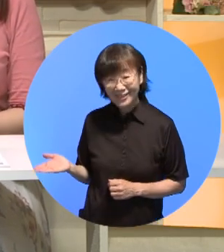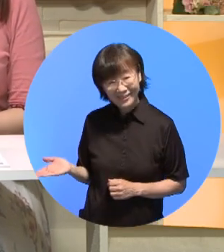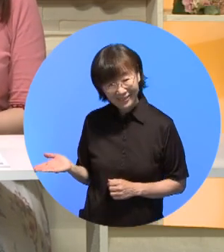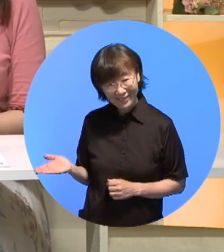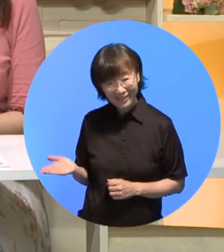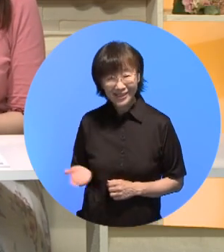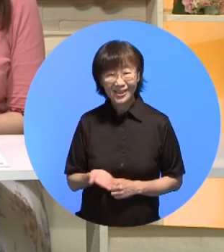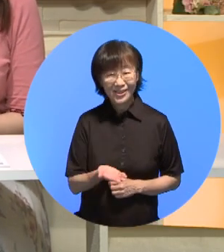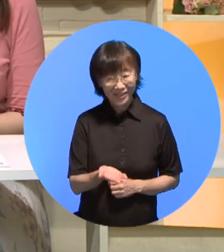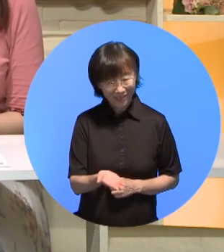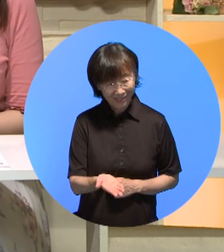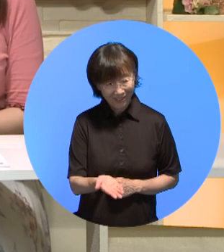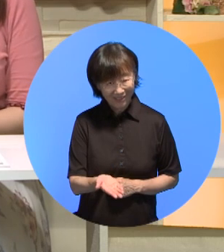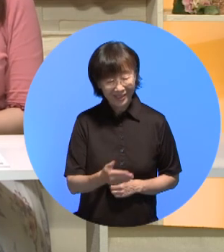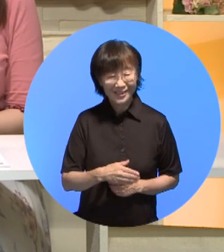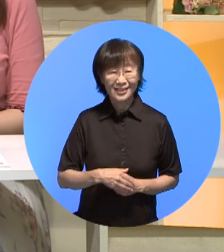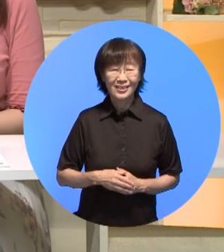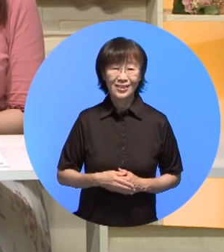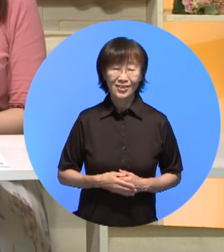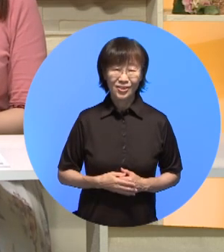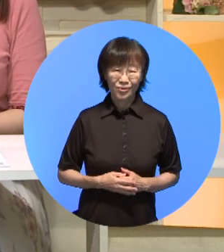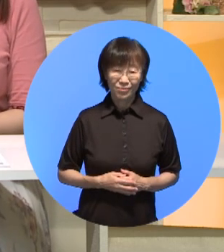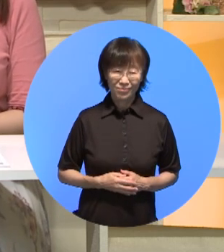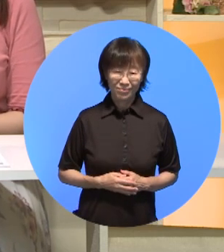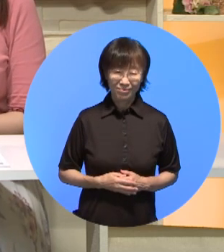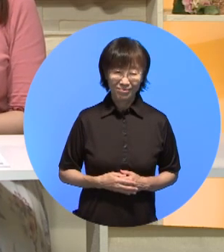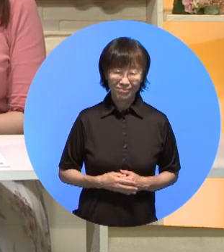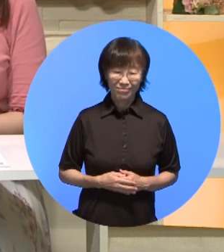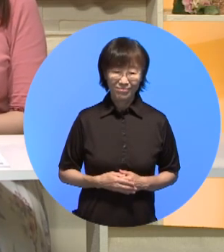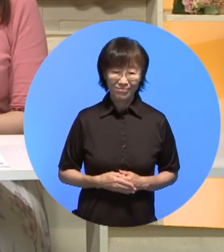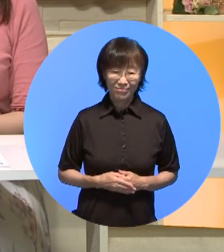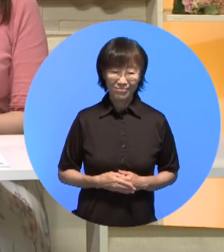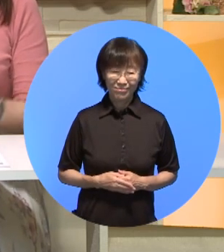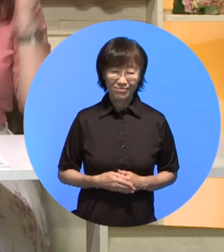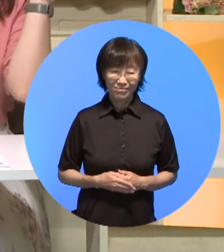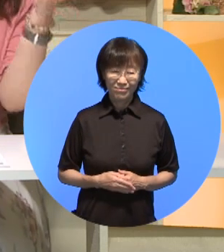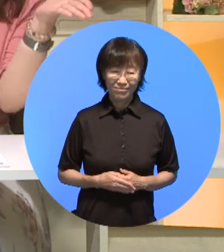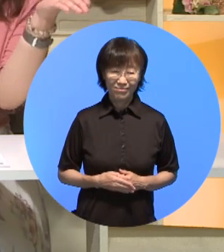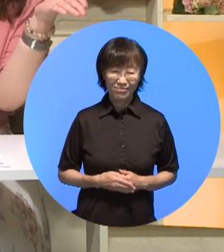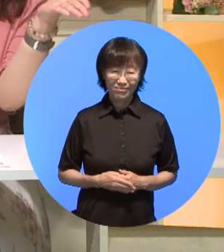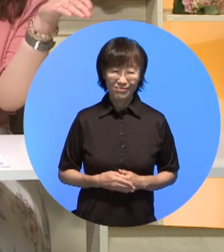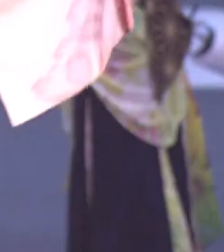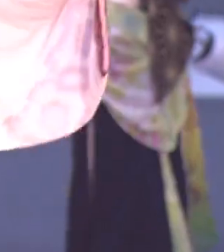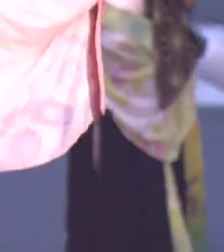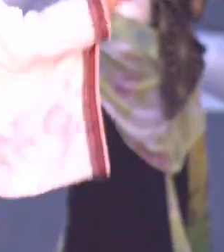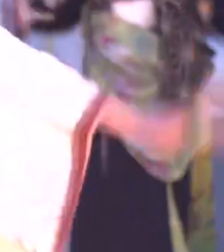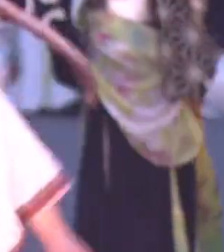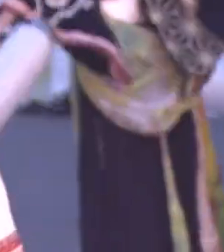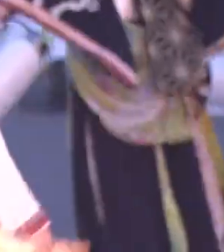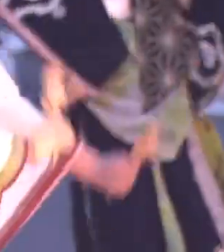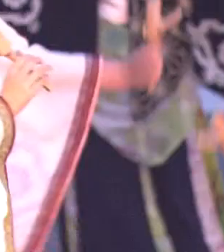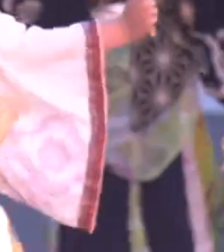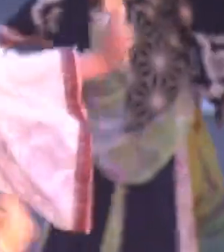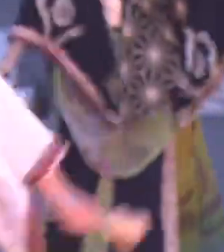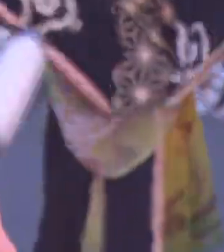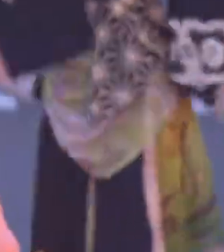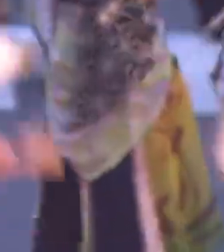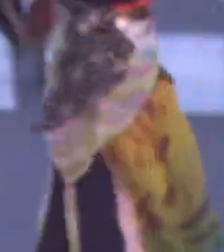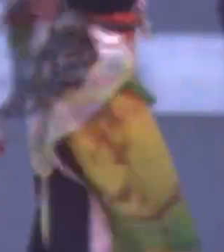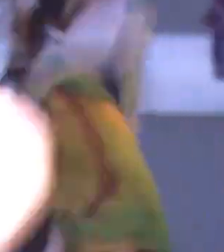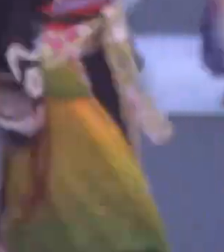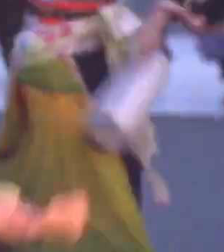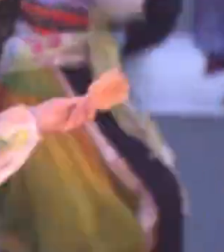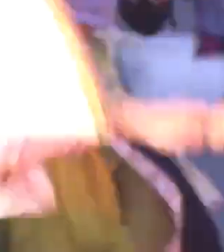今回はスタ祭りにかける夏と題してお届けしますそれではどうぞ